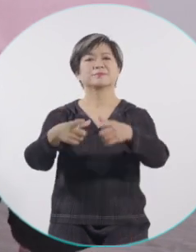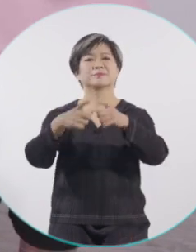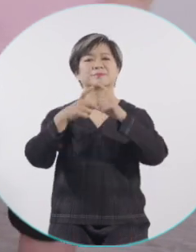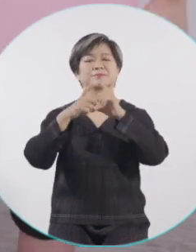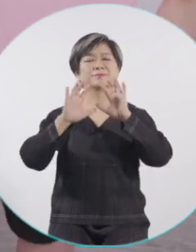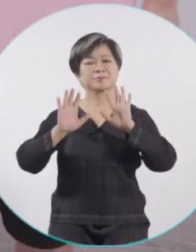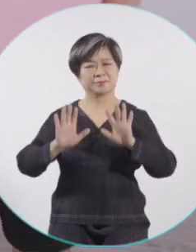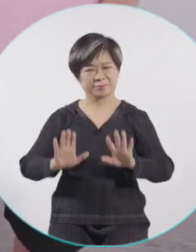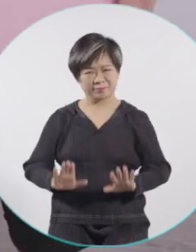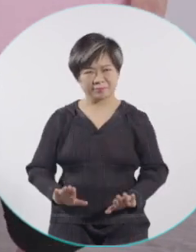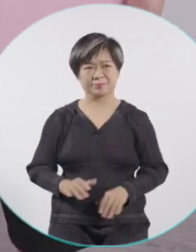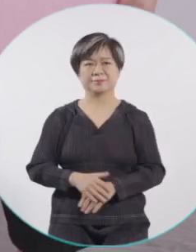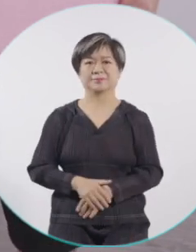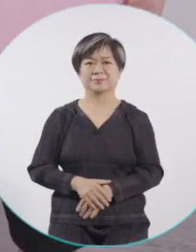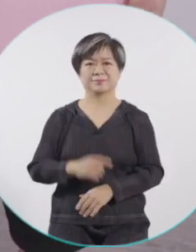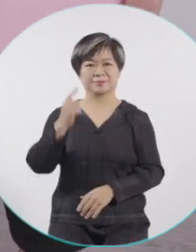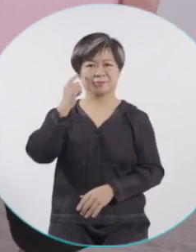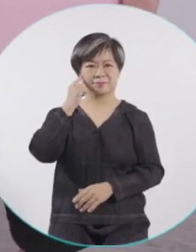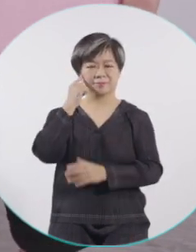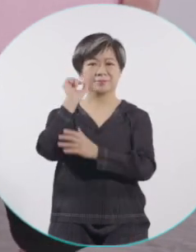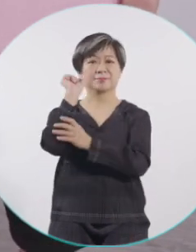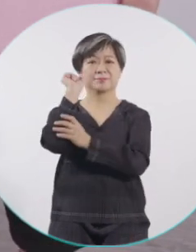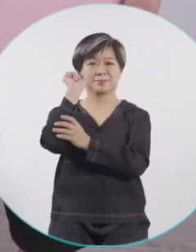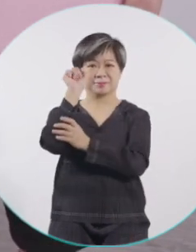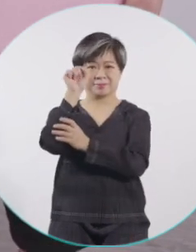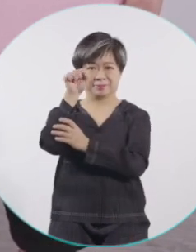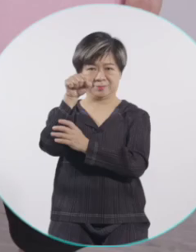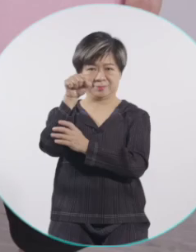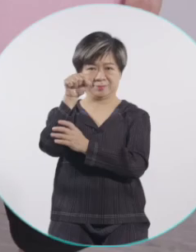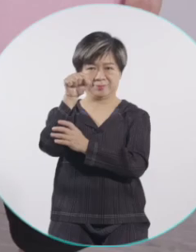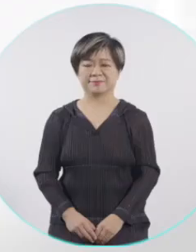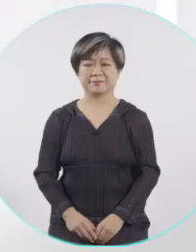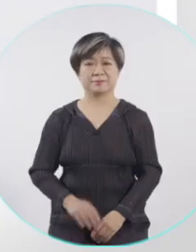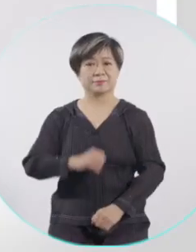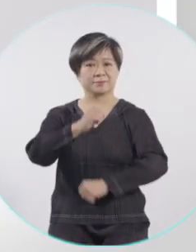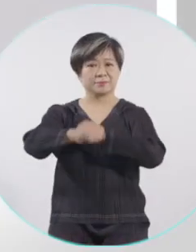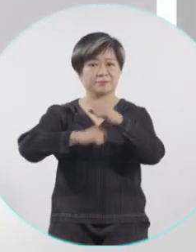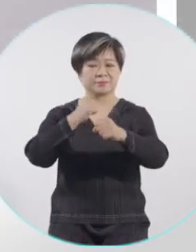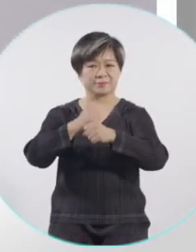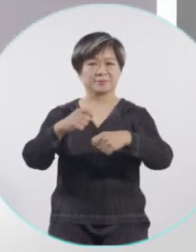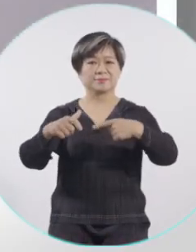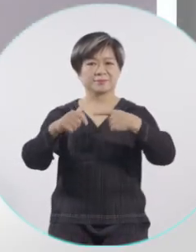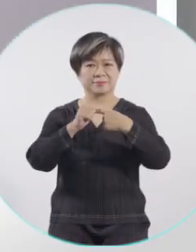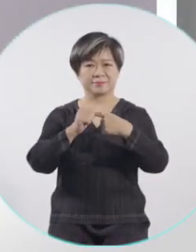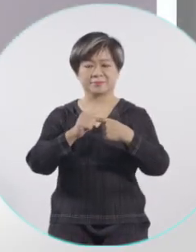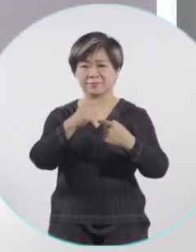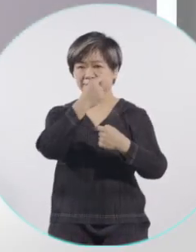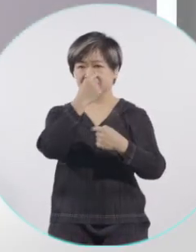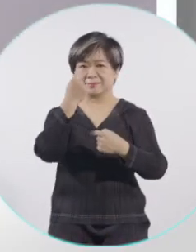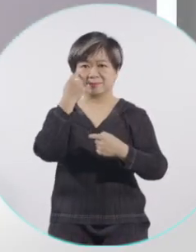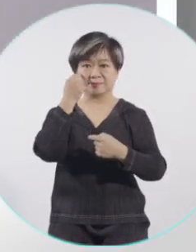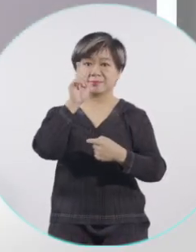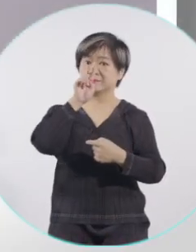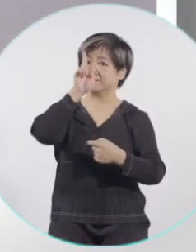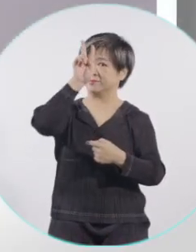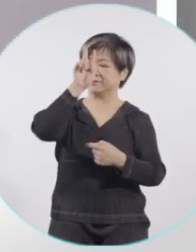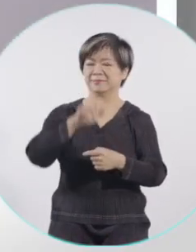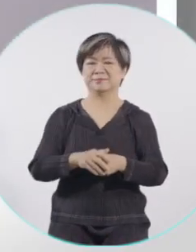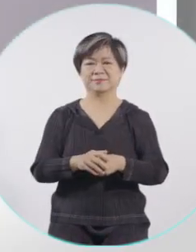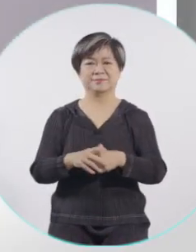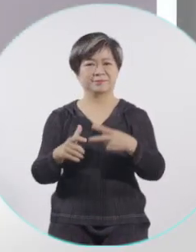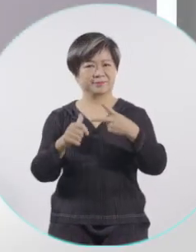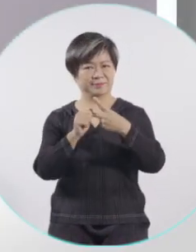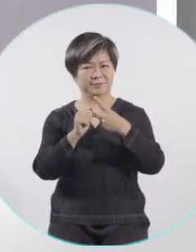手放下来，同时把你的头慢慢放下来。动作要领：一，眼睛看天花